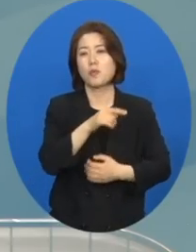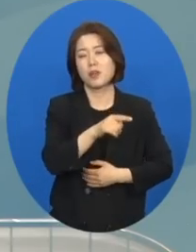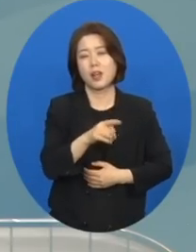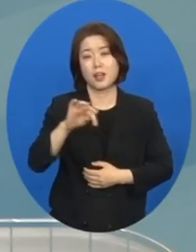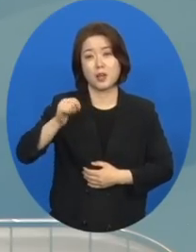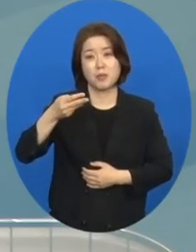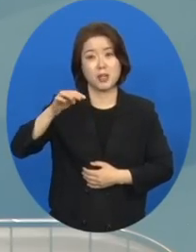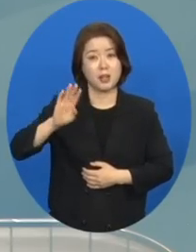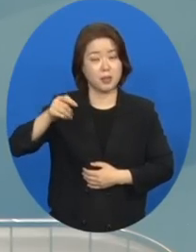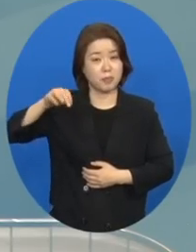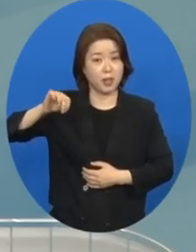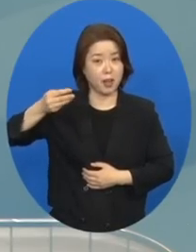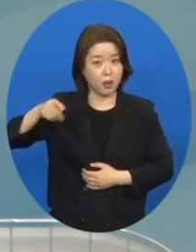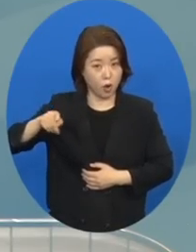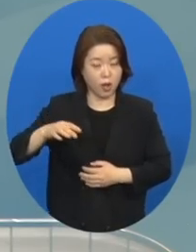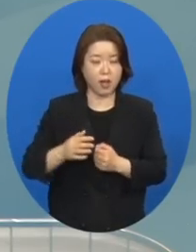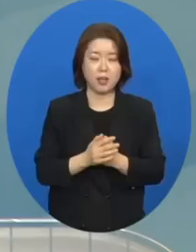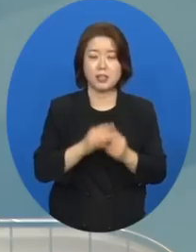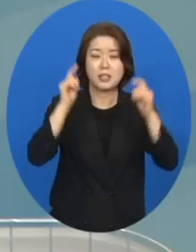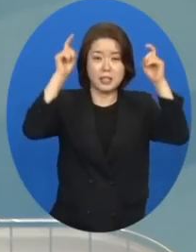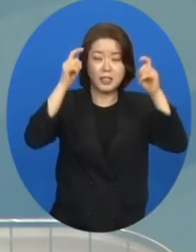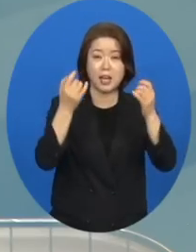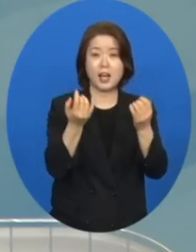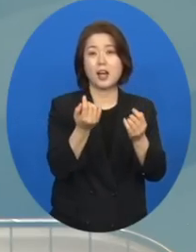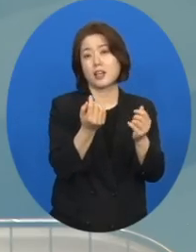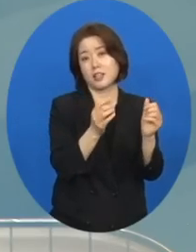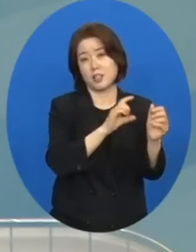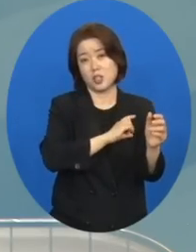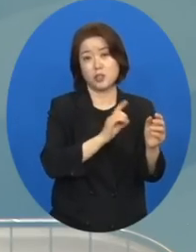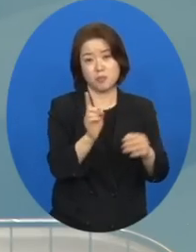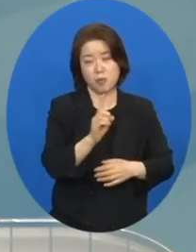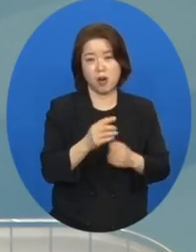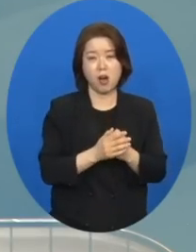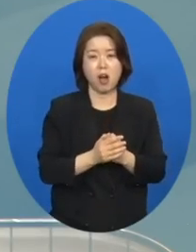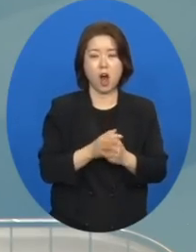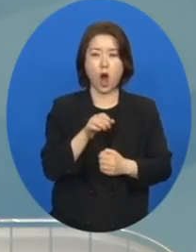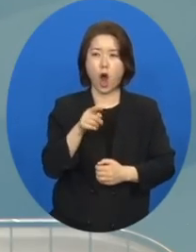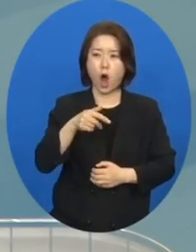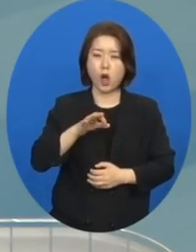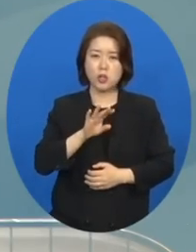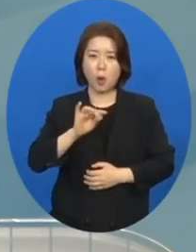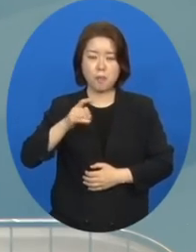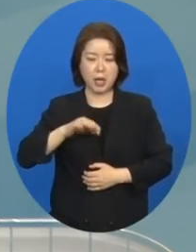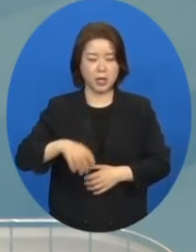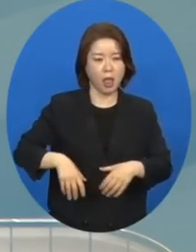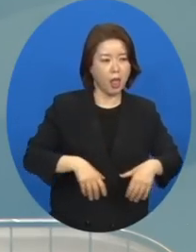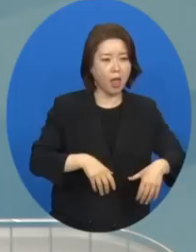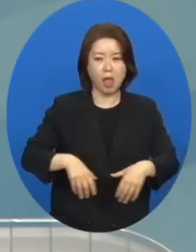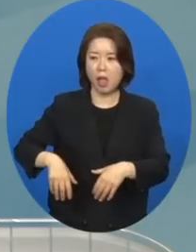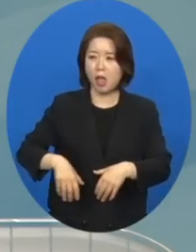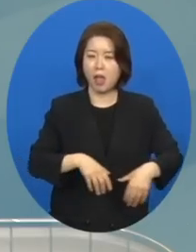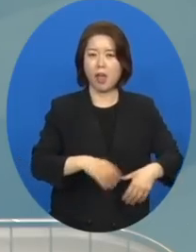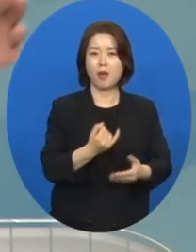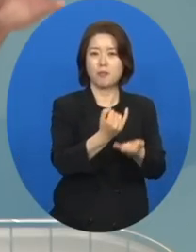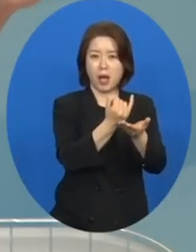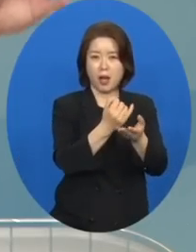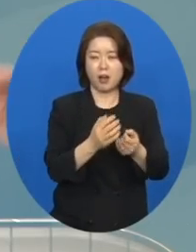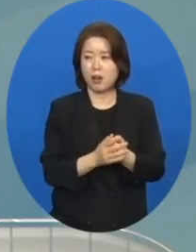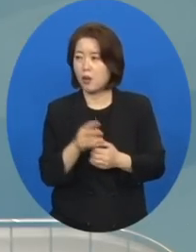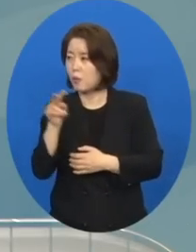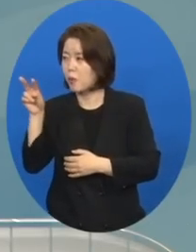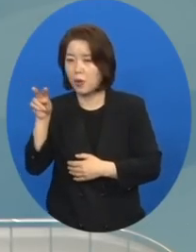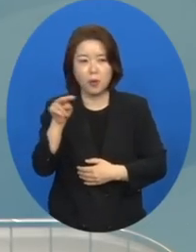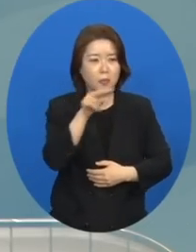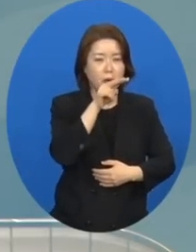켈러가 이양 이름을 이렇게 좋습니다 어쩜 뱅이 만한 님 어정 뱅이 자 어디 갔